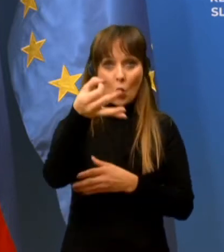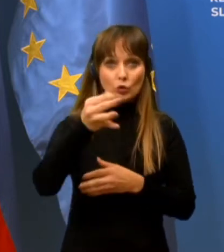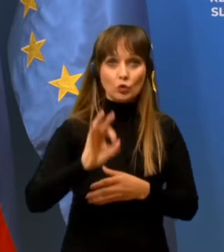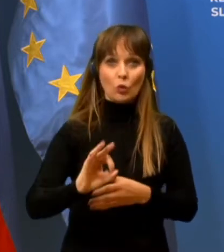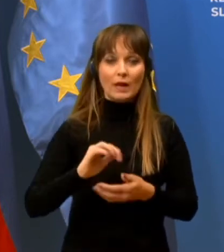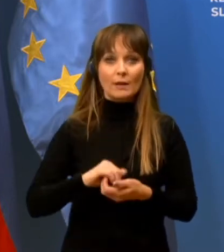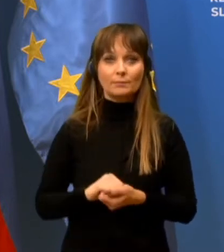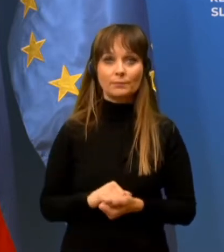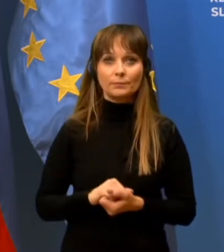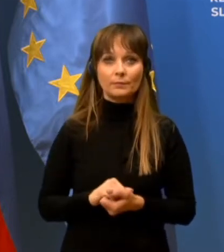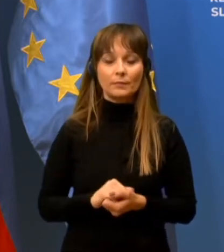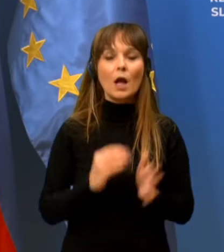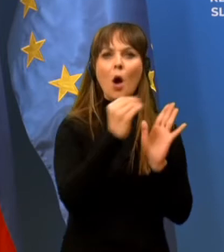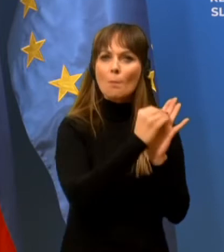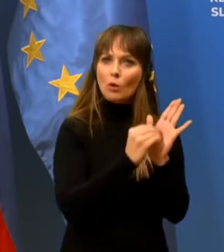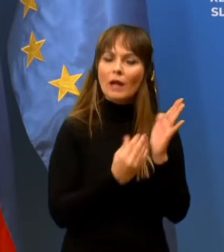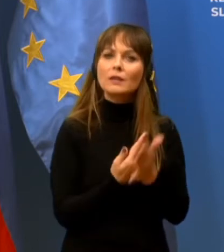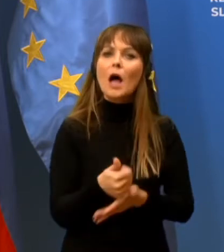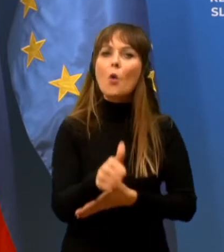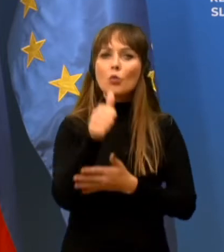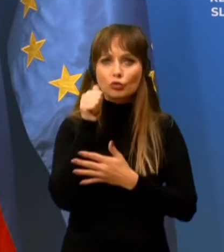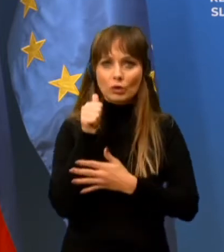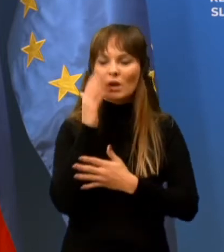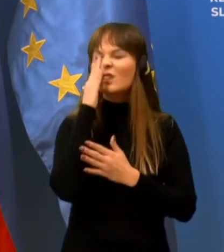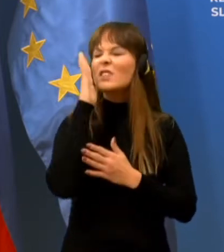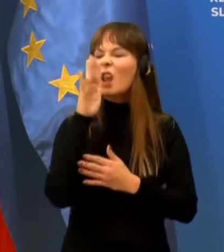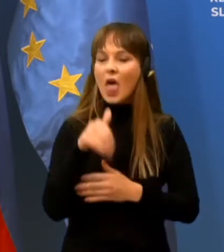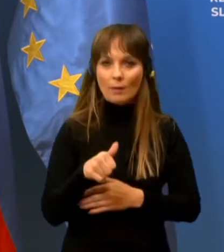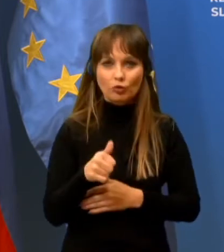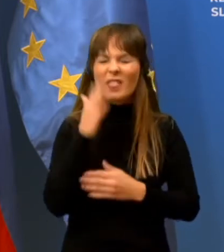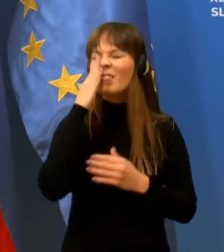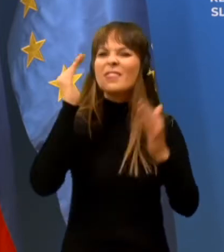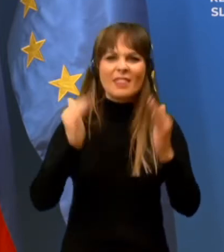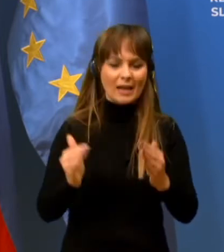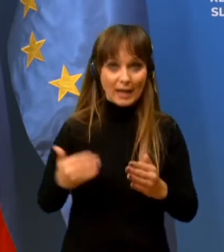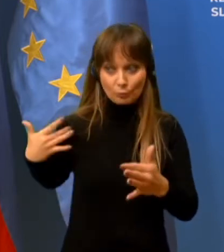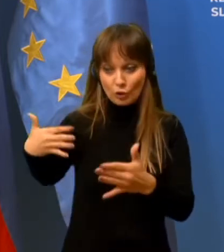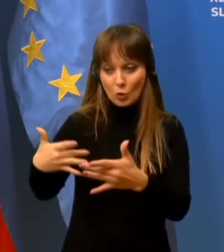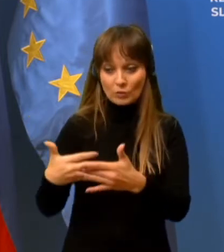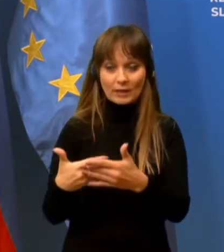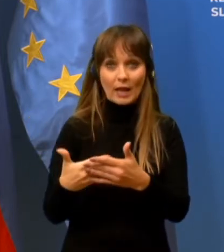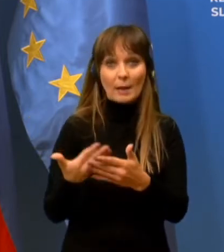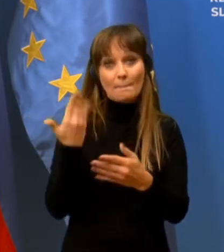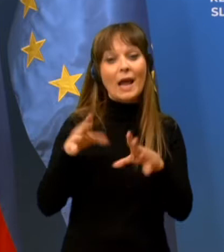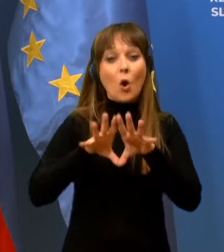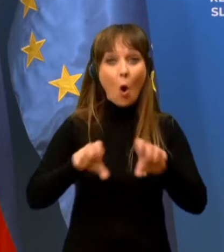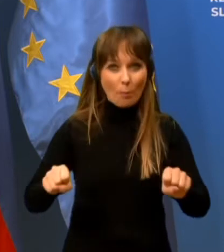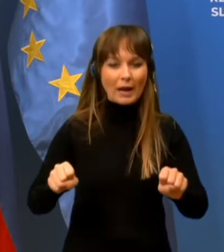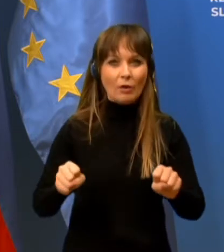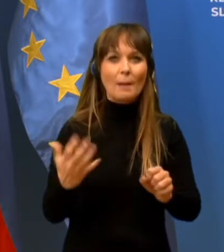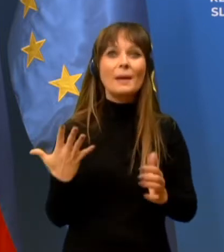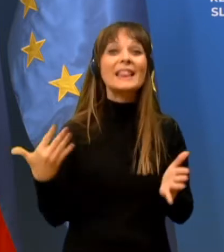18,3%. Podatki za včeraj so slabši, najslabši doslej. Opravljenih je bilo kar